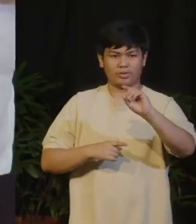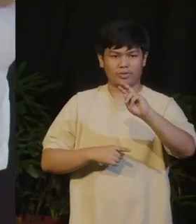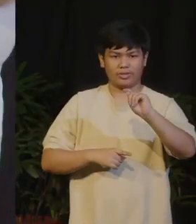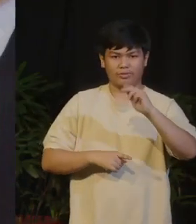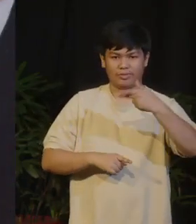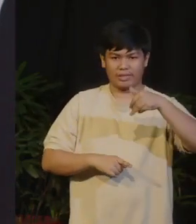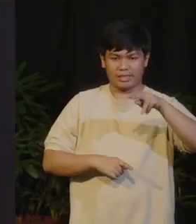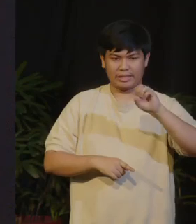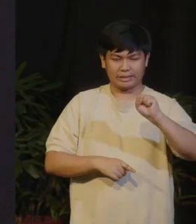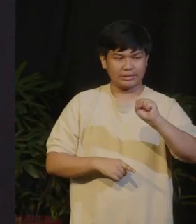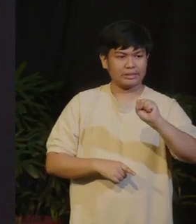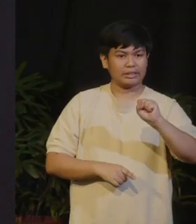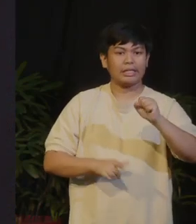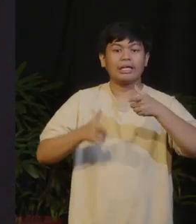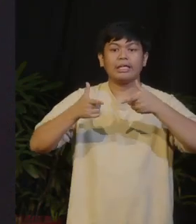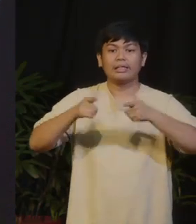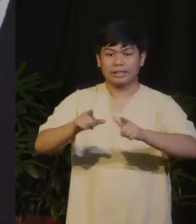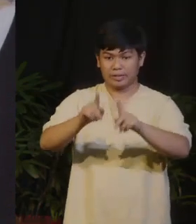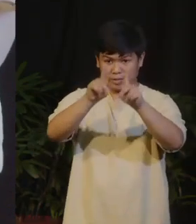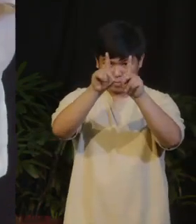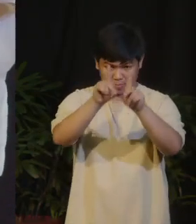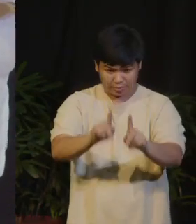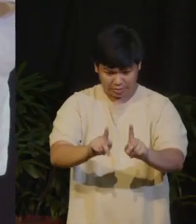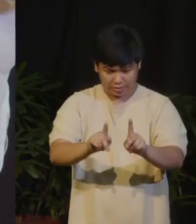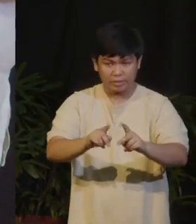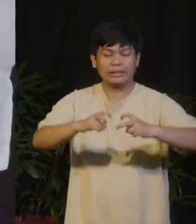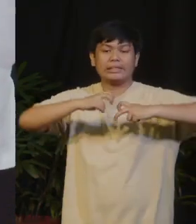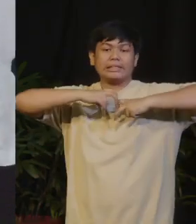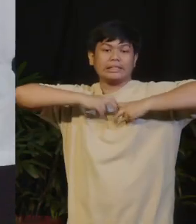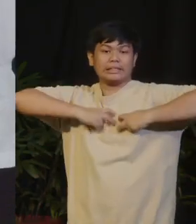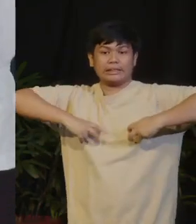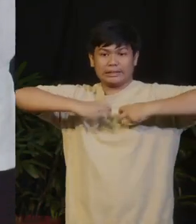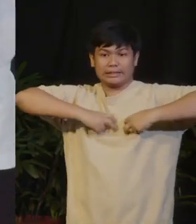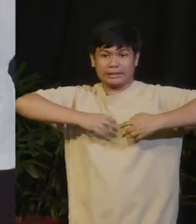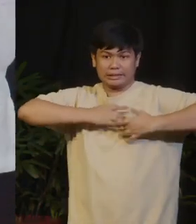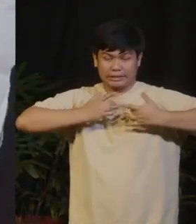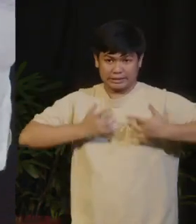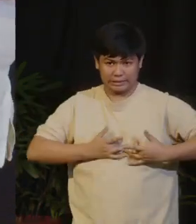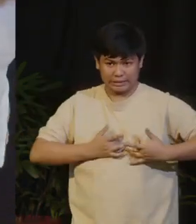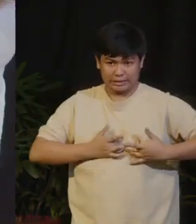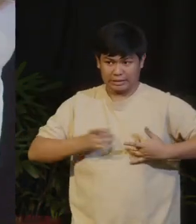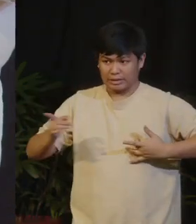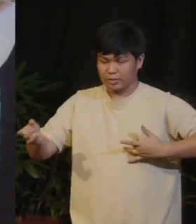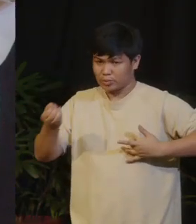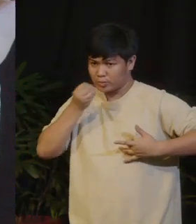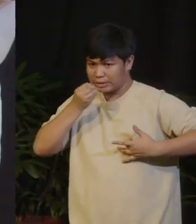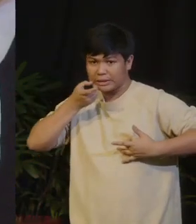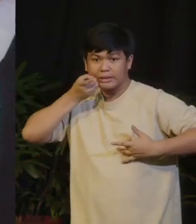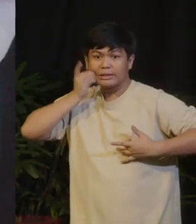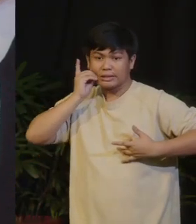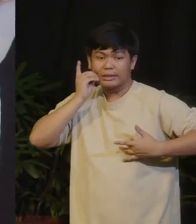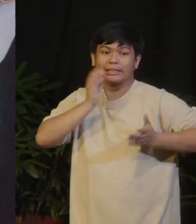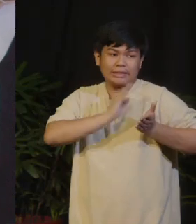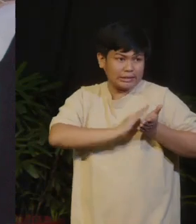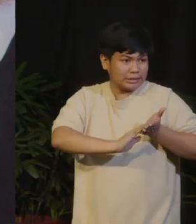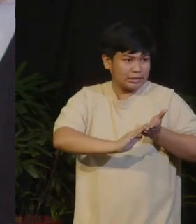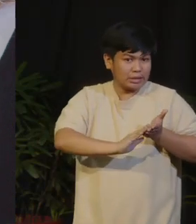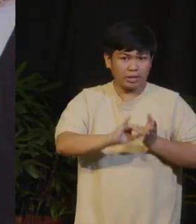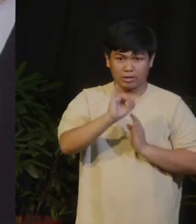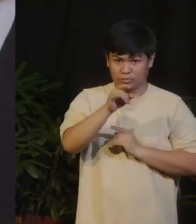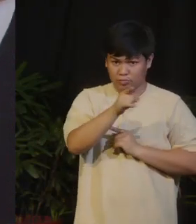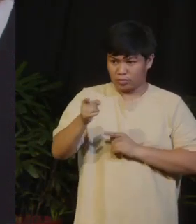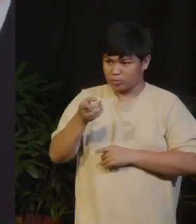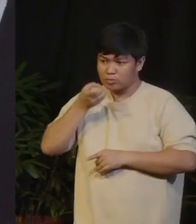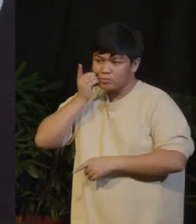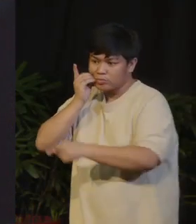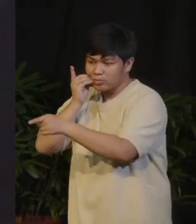11:28-29, "Let a person examine himself then, and so eat the bread and drink of the cup. For anyone who eats and